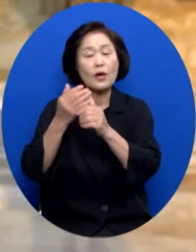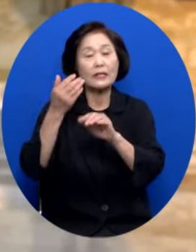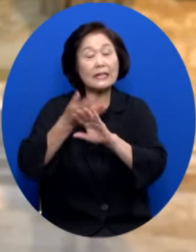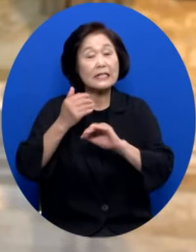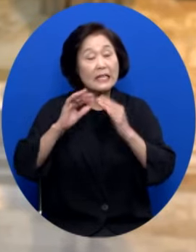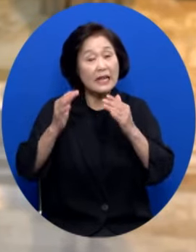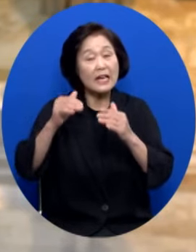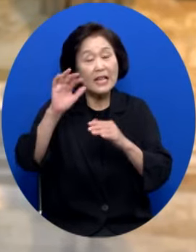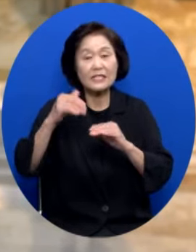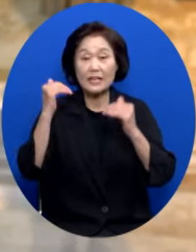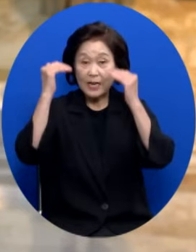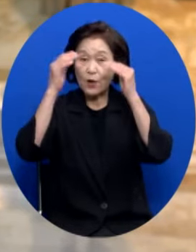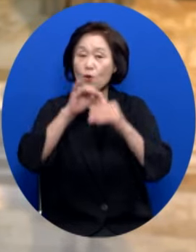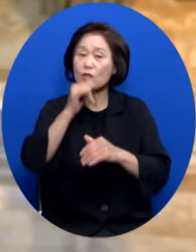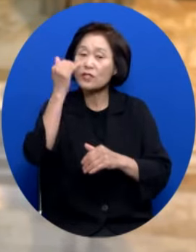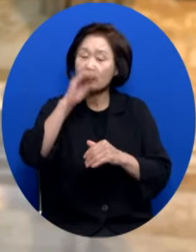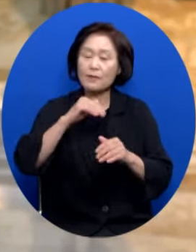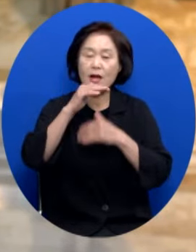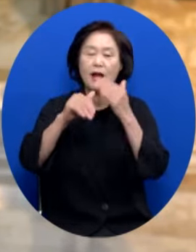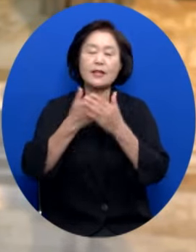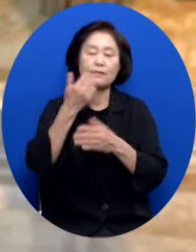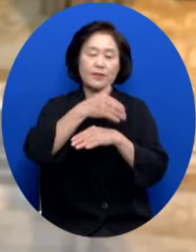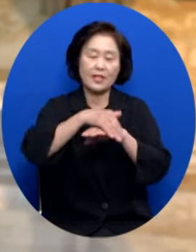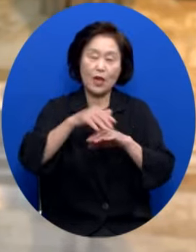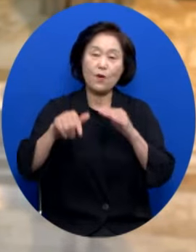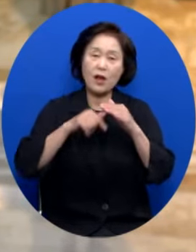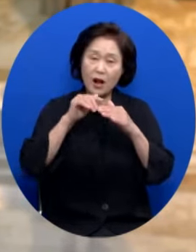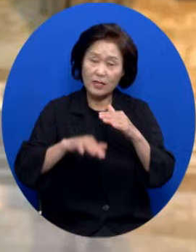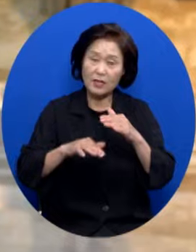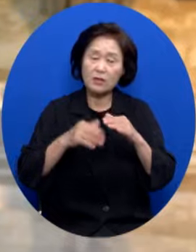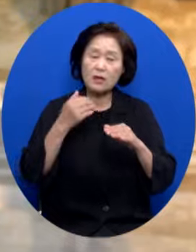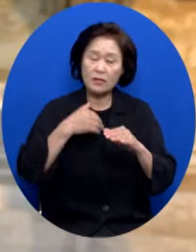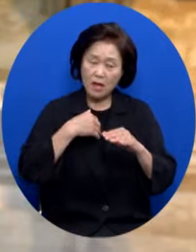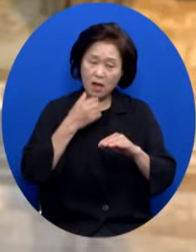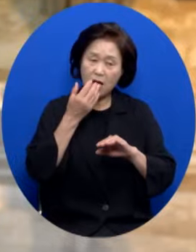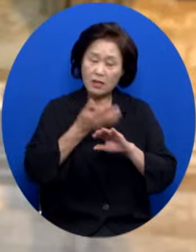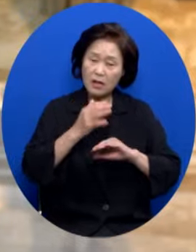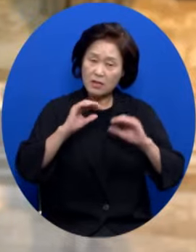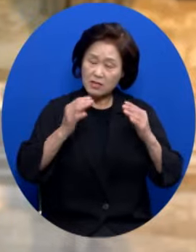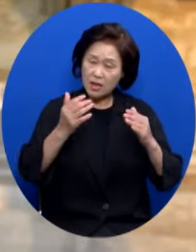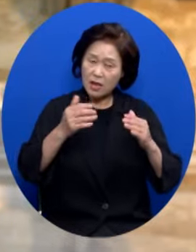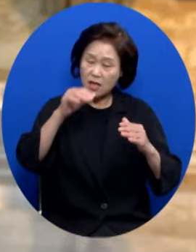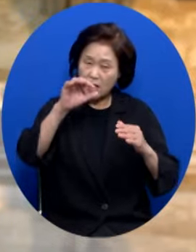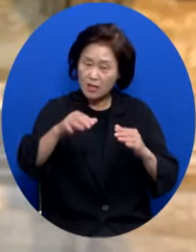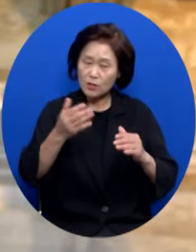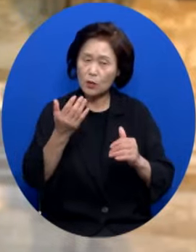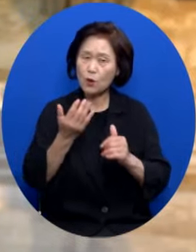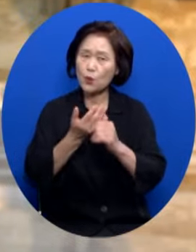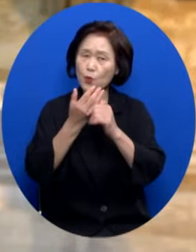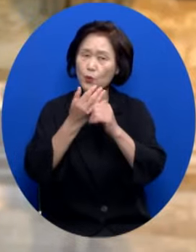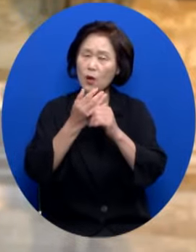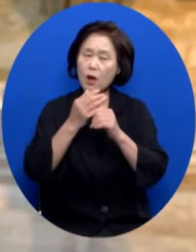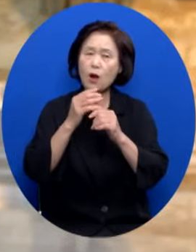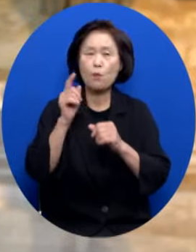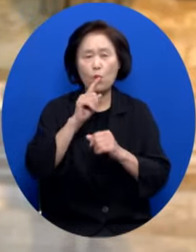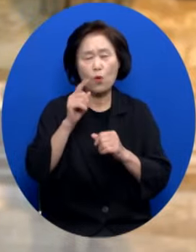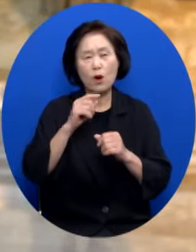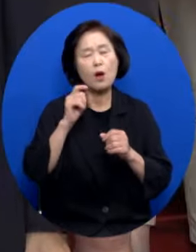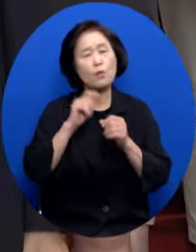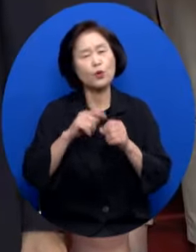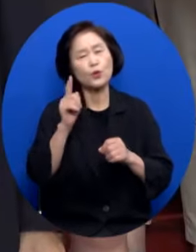하나님의 섭리 가운데서 입양을 가야 된 이유가 뭔가, 내 삶의 목적이 뭔가를 찾아주기